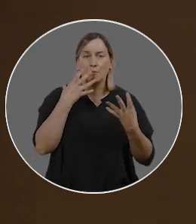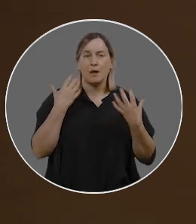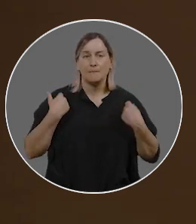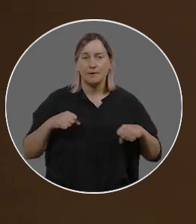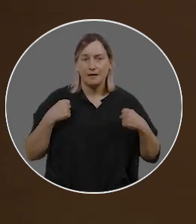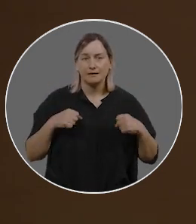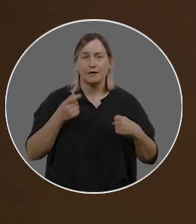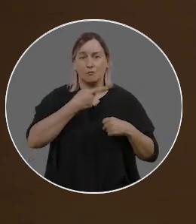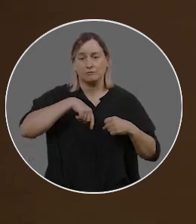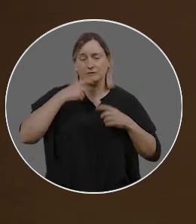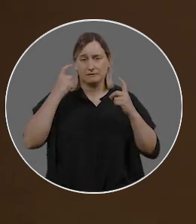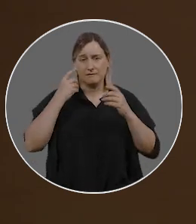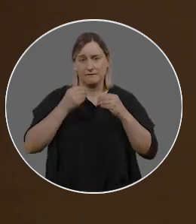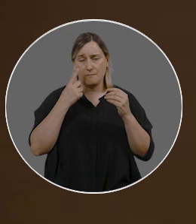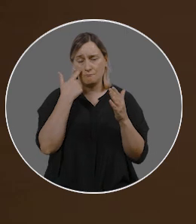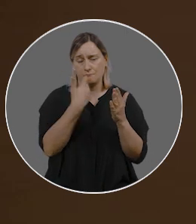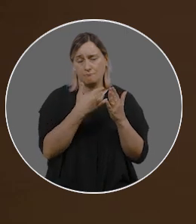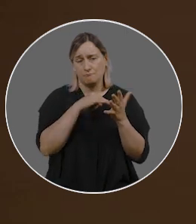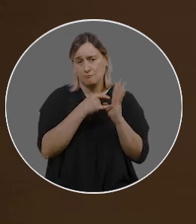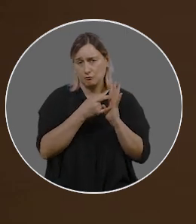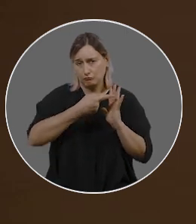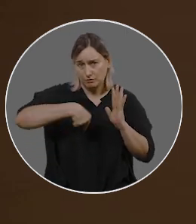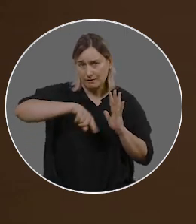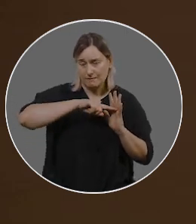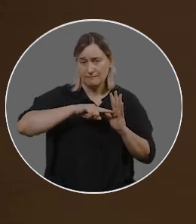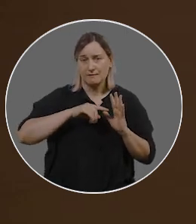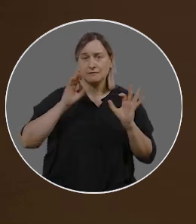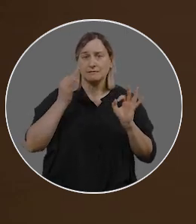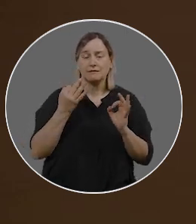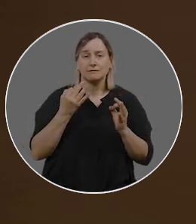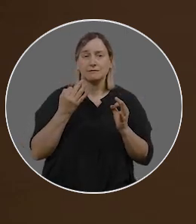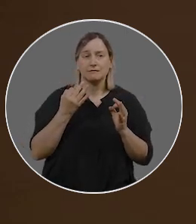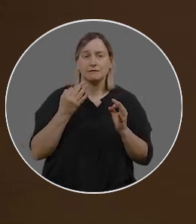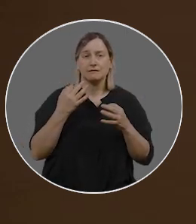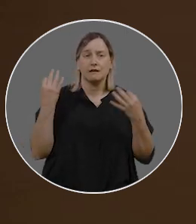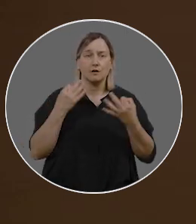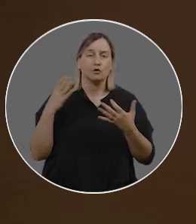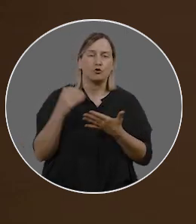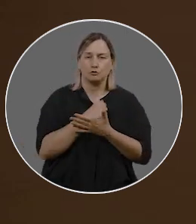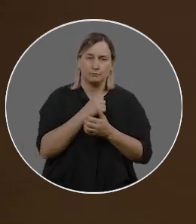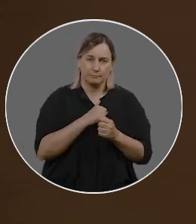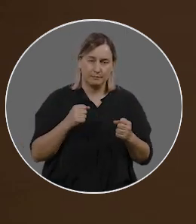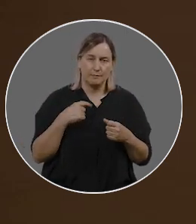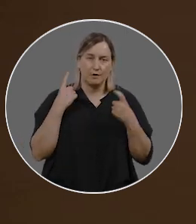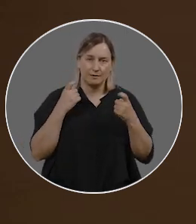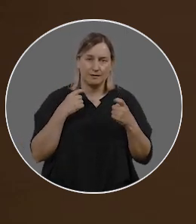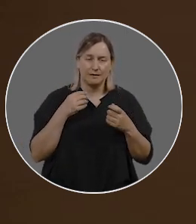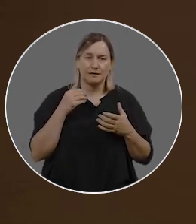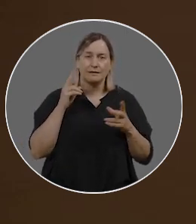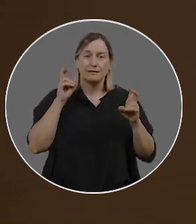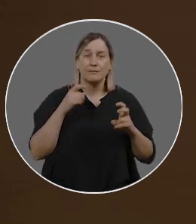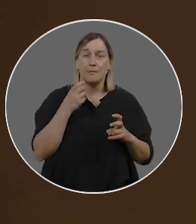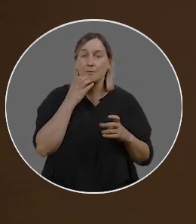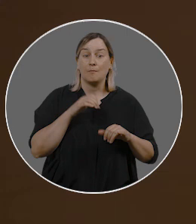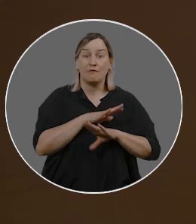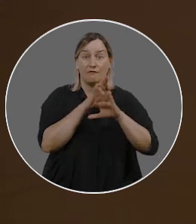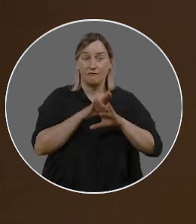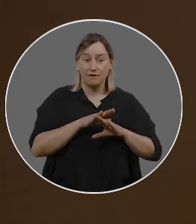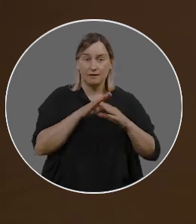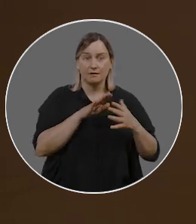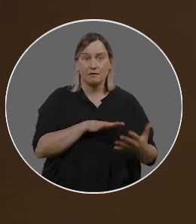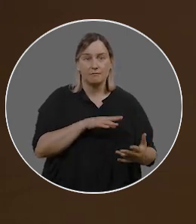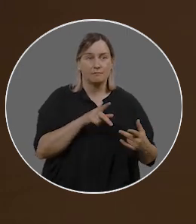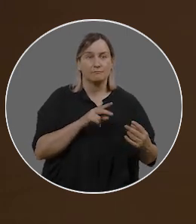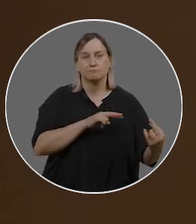pràctica que intentem fer en alguns dels projectes que hem portat, ja dic, no tots, però ho intentem cada cop més, és un cop acabem fer